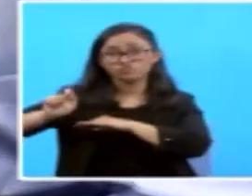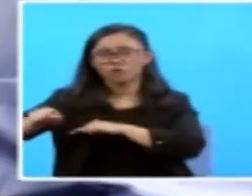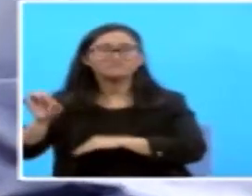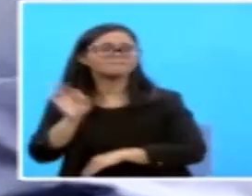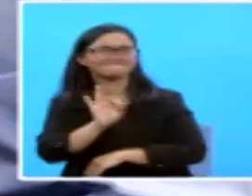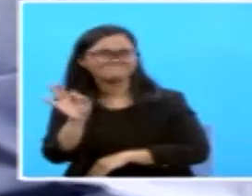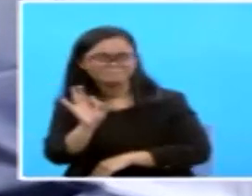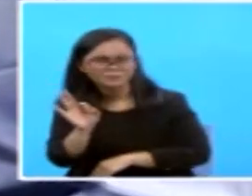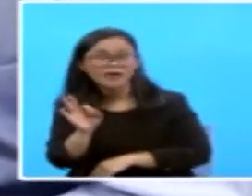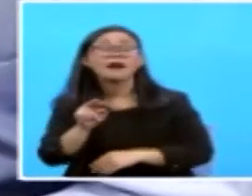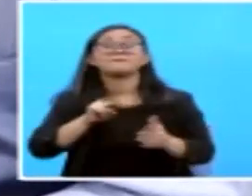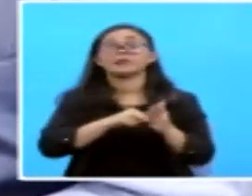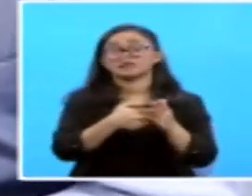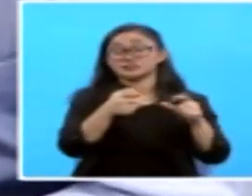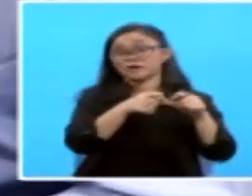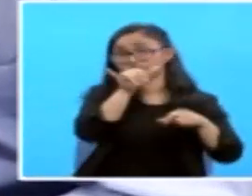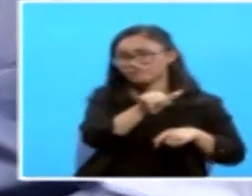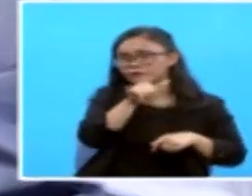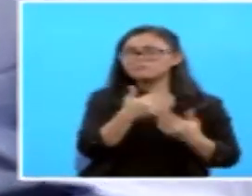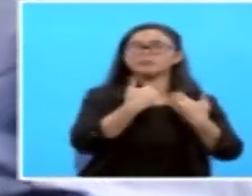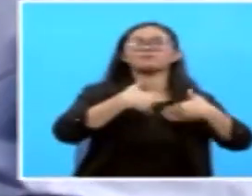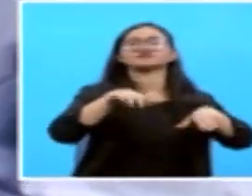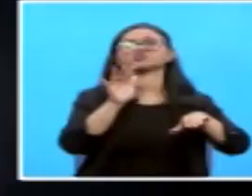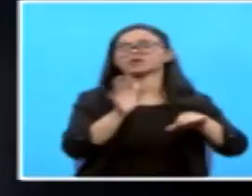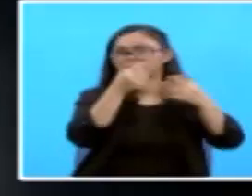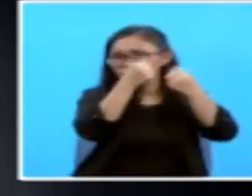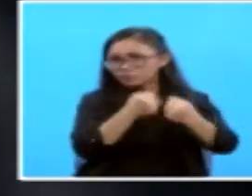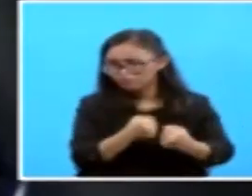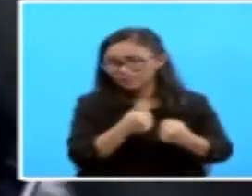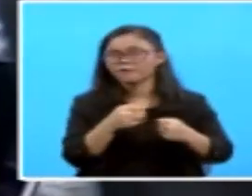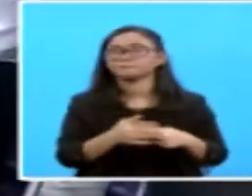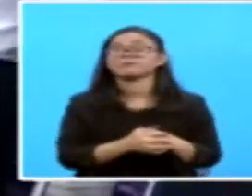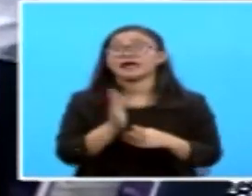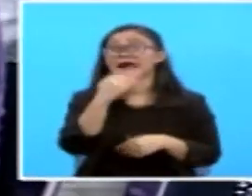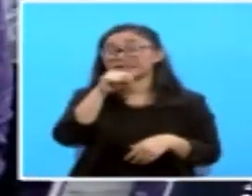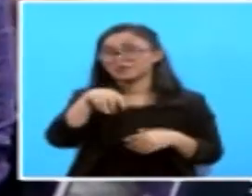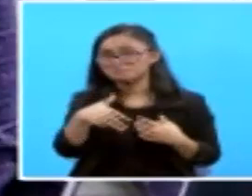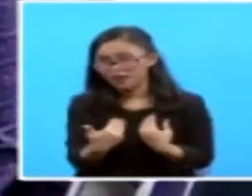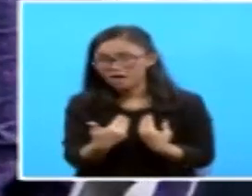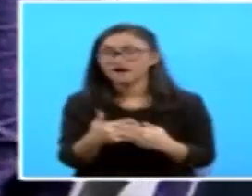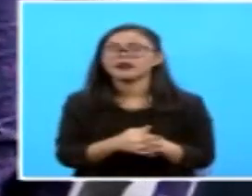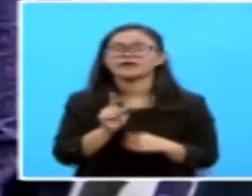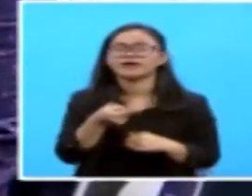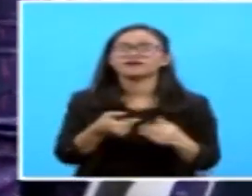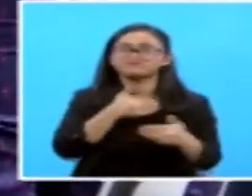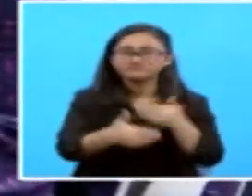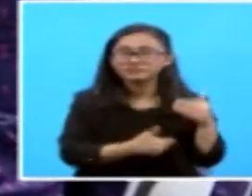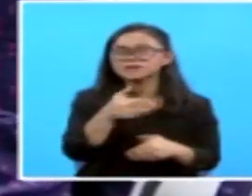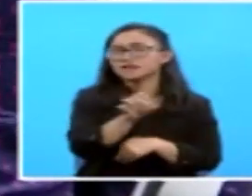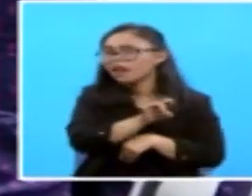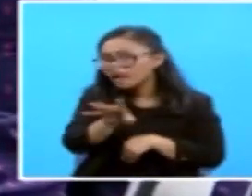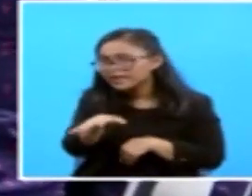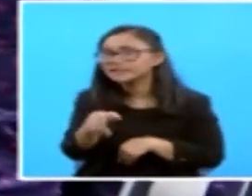ini Syafruddin telah terbebas dari jerat hukum. Dan saat ini, tepatnya pada siang hari ini akan kembali dilanjutkan